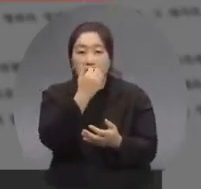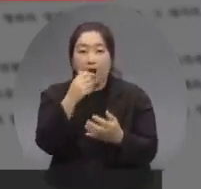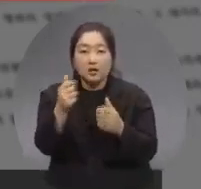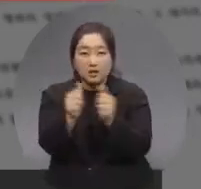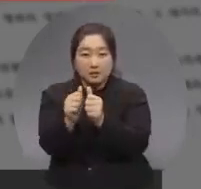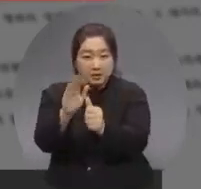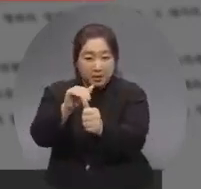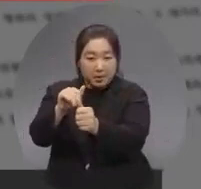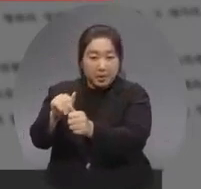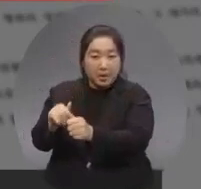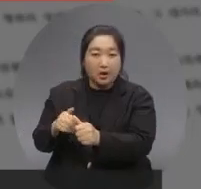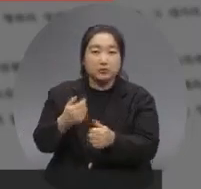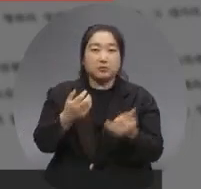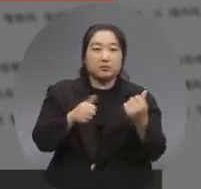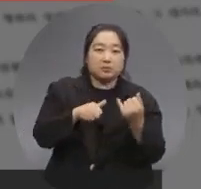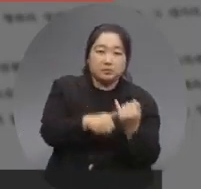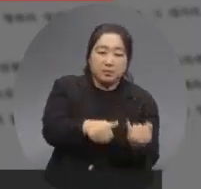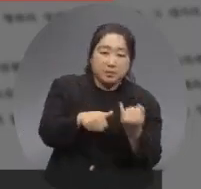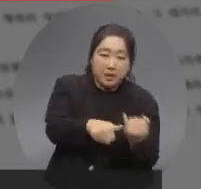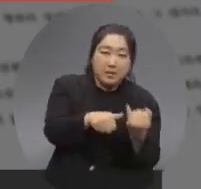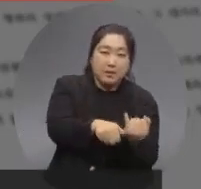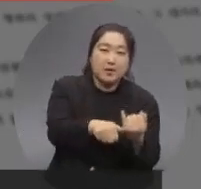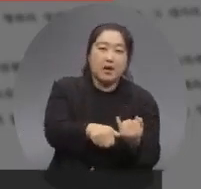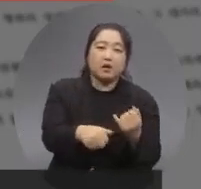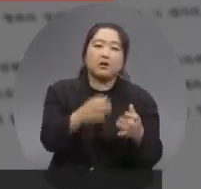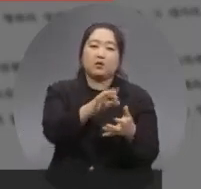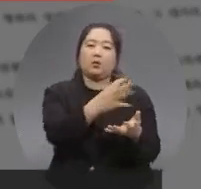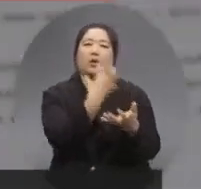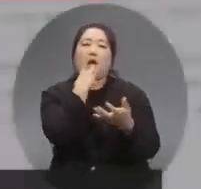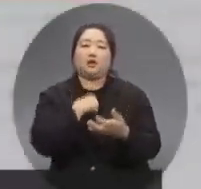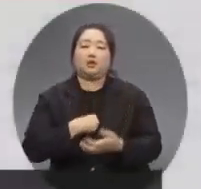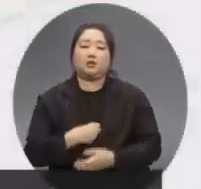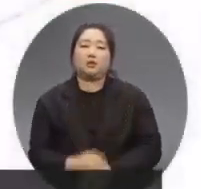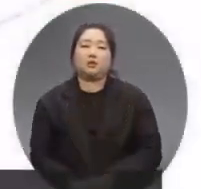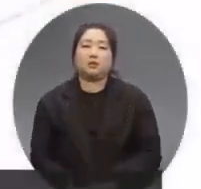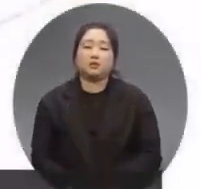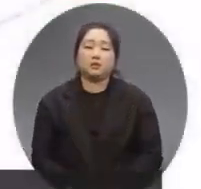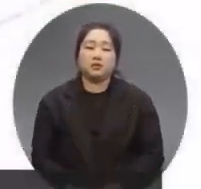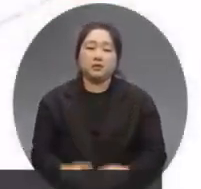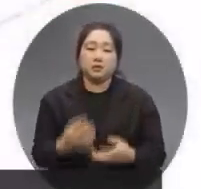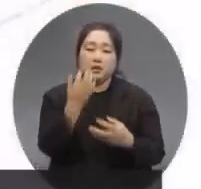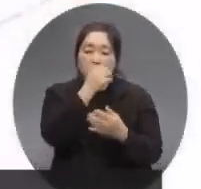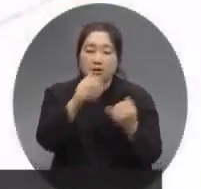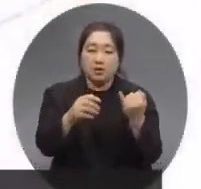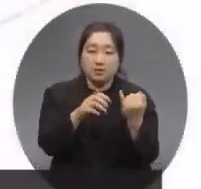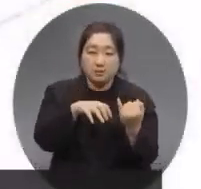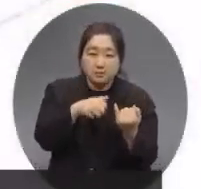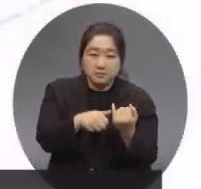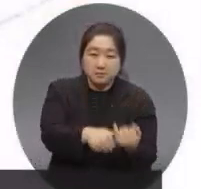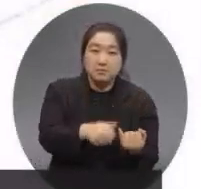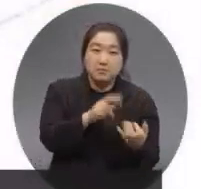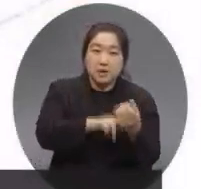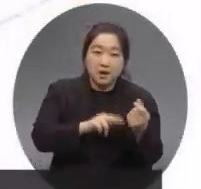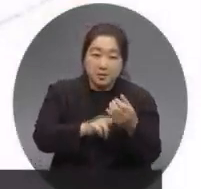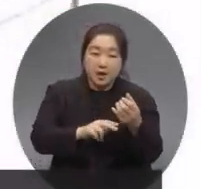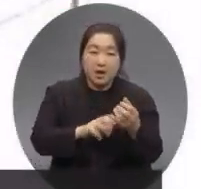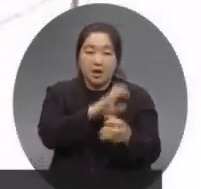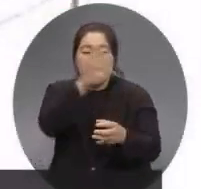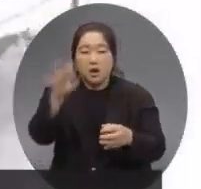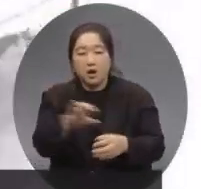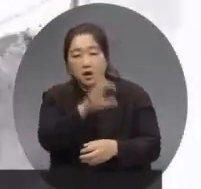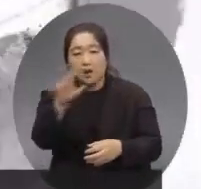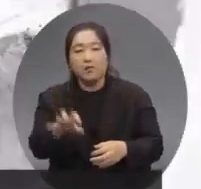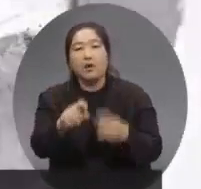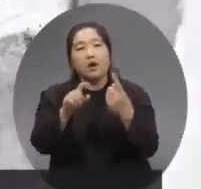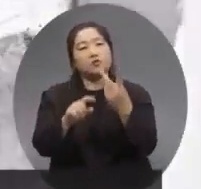끌어들여 수차례 성매매를 강요하고 돈을 가져갔습니다. 성매매의 굴레에서 벗어날 수 없었던 아이들은